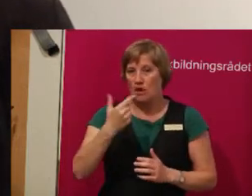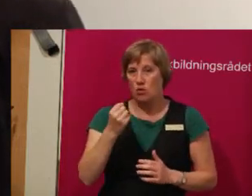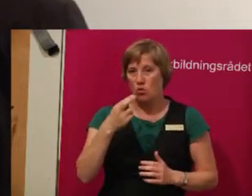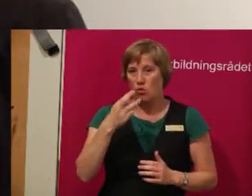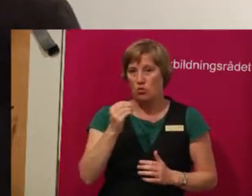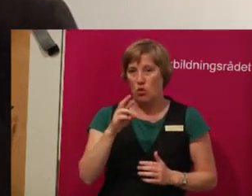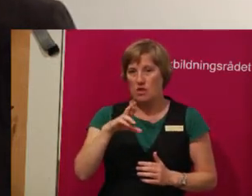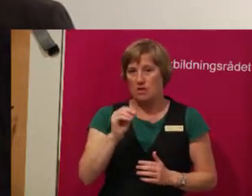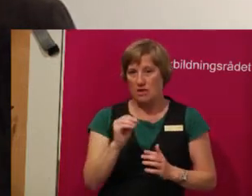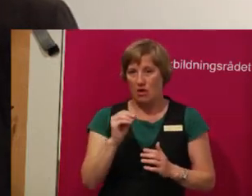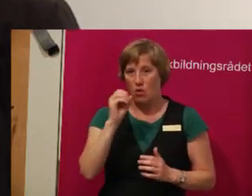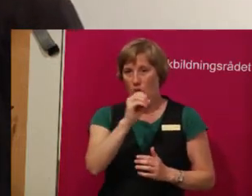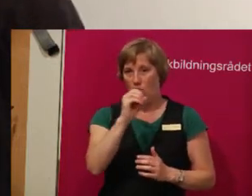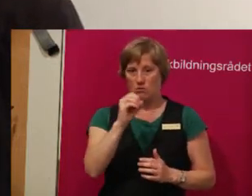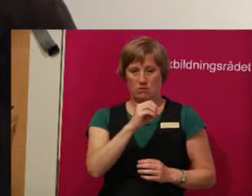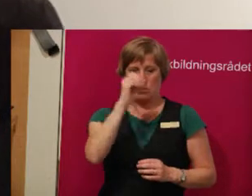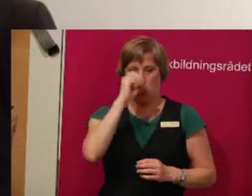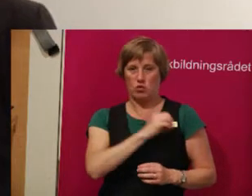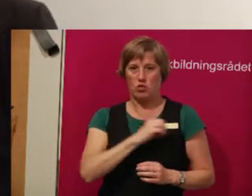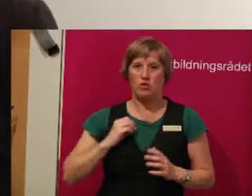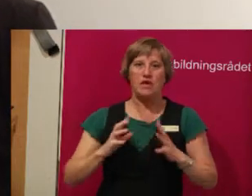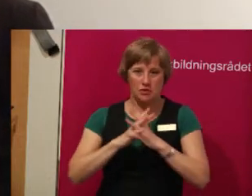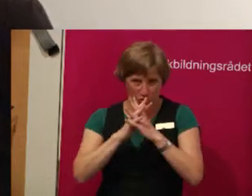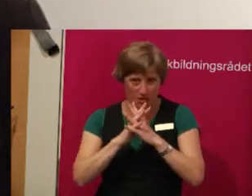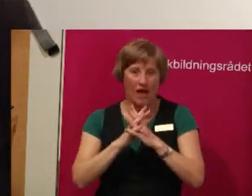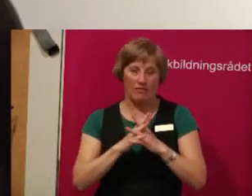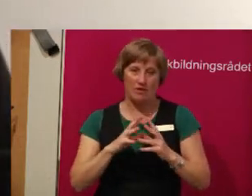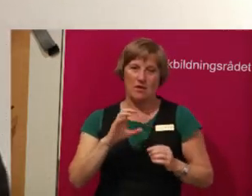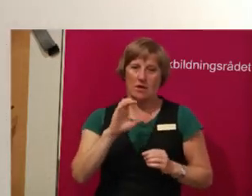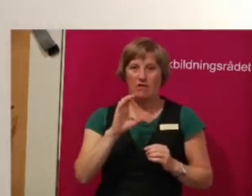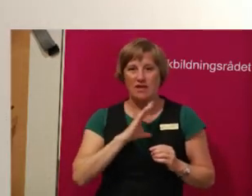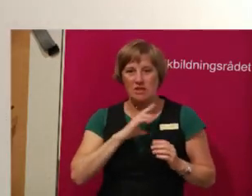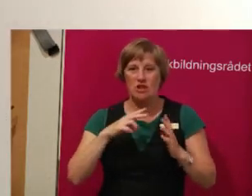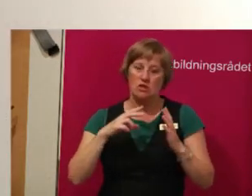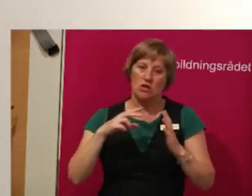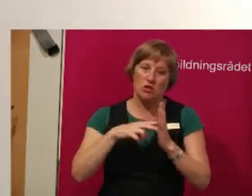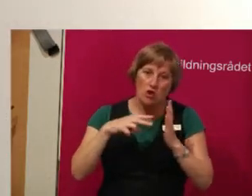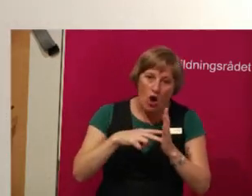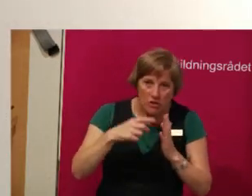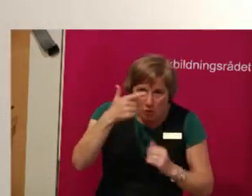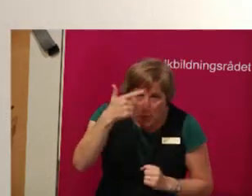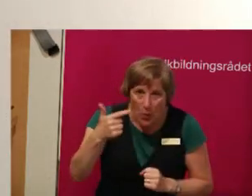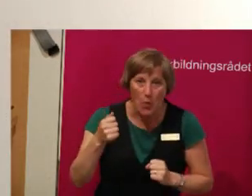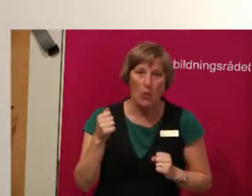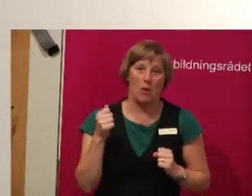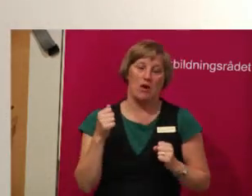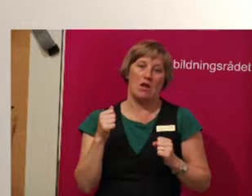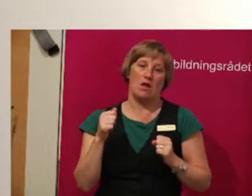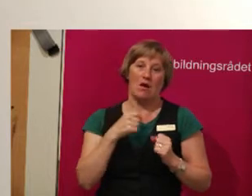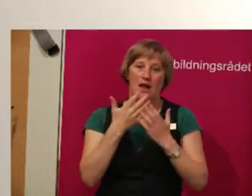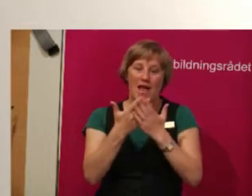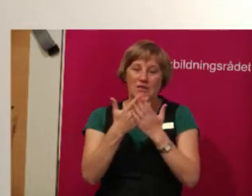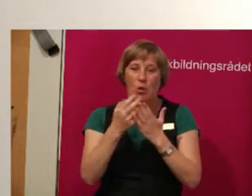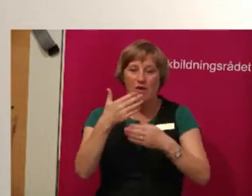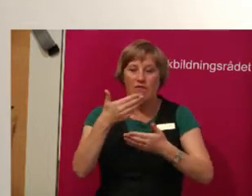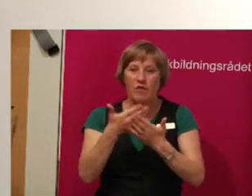där. Allt ifrån föreläsningar kring Ninevefastan, föreläsningar om syriansk tro och liv och så vidare. Och till... när man läser föreläsning om